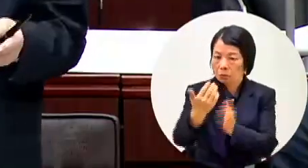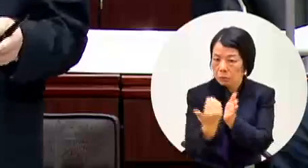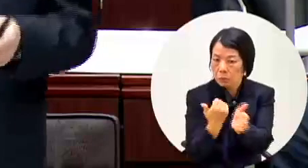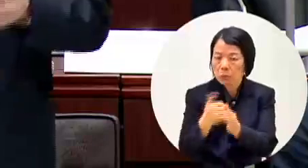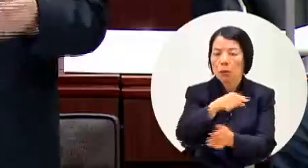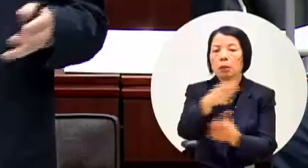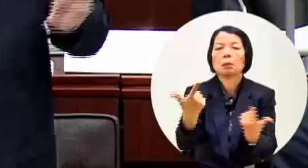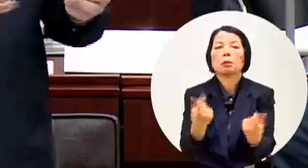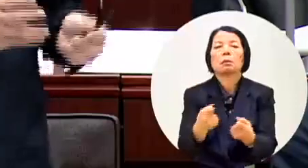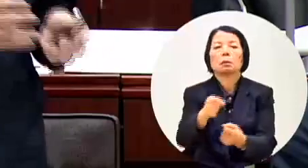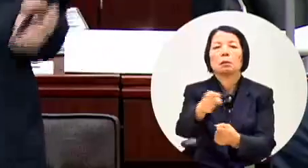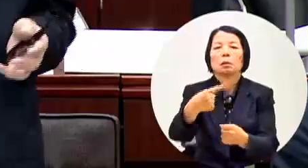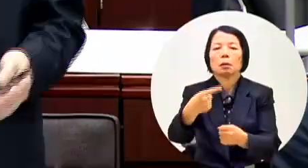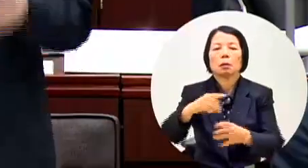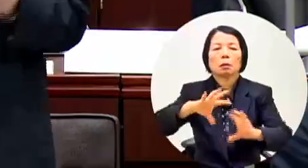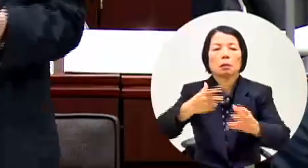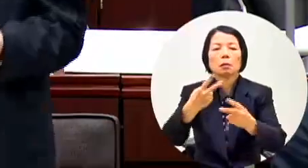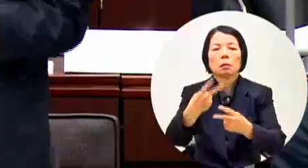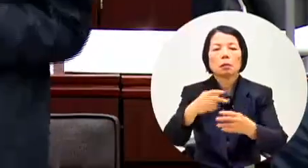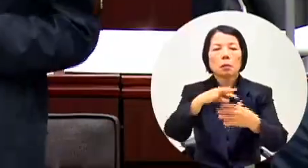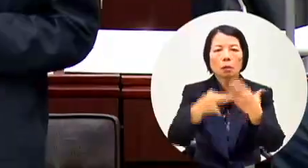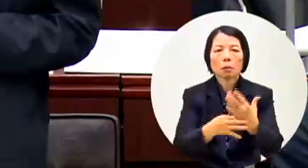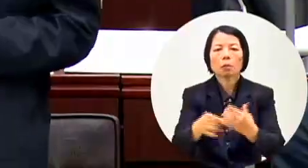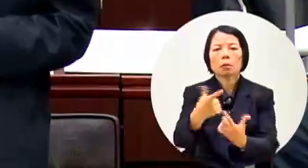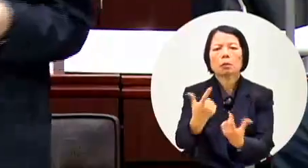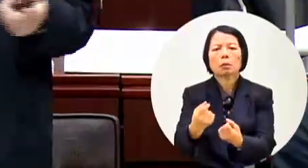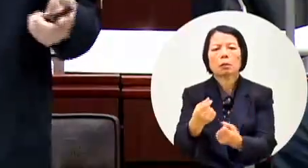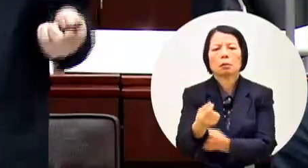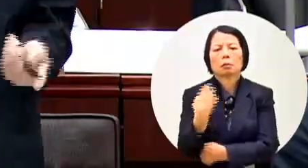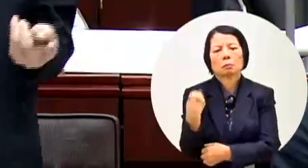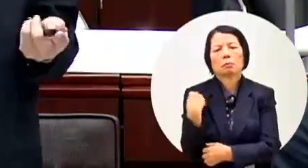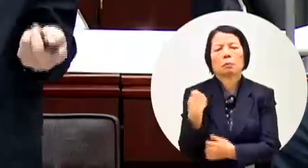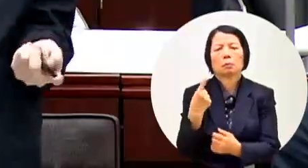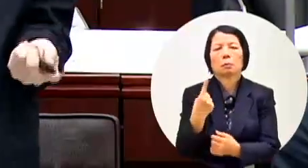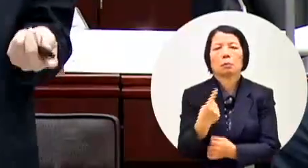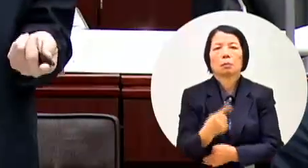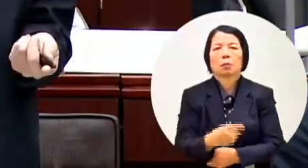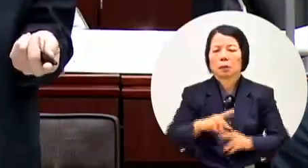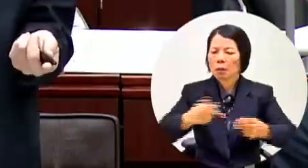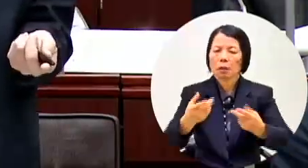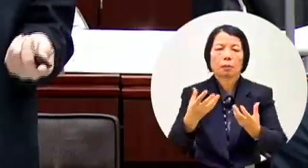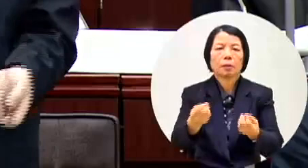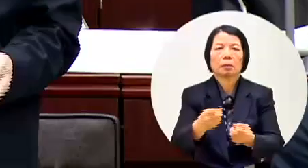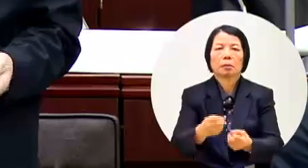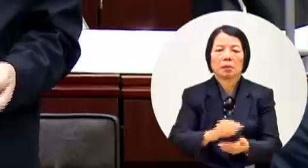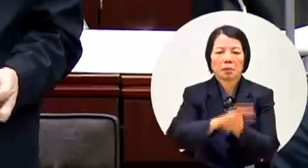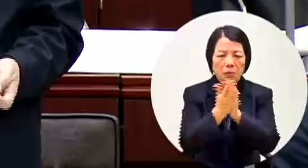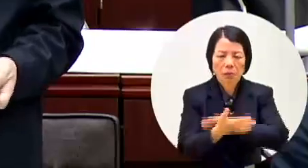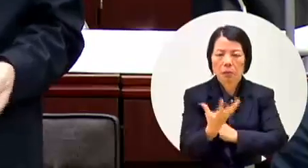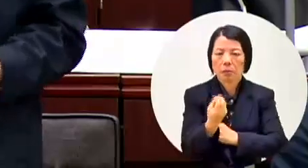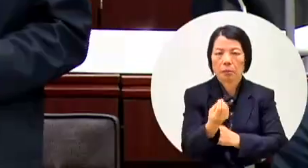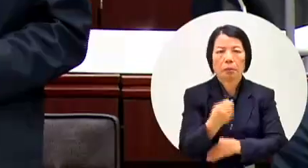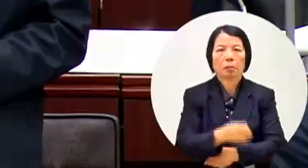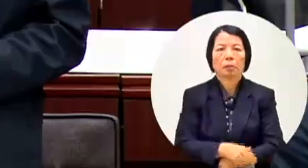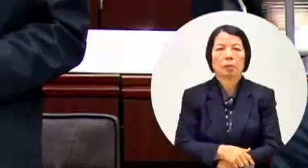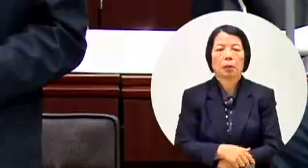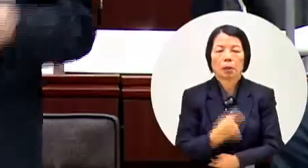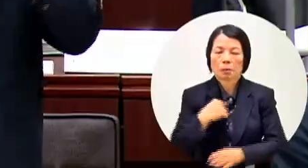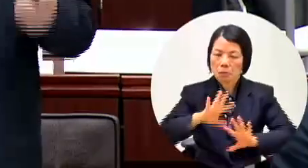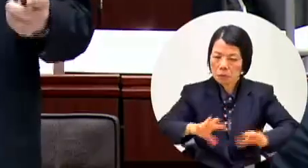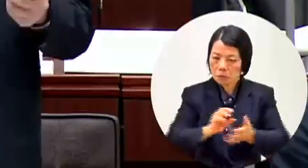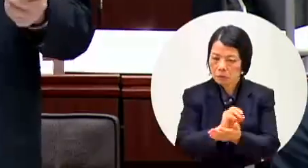饭拜访完两天离开签了约，他还是一国两制，我们不可能做任何改变。但是我们可以释放一个讯